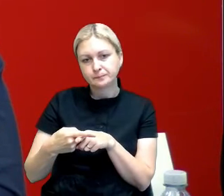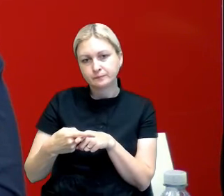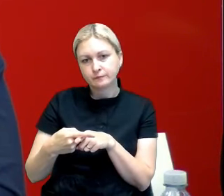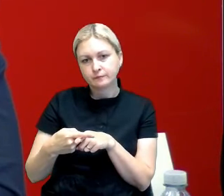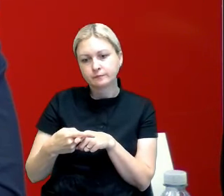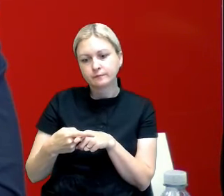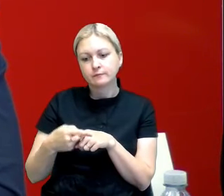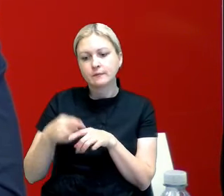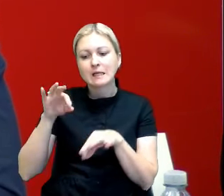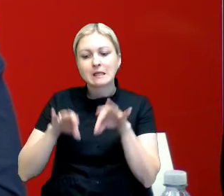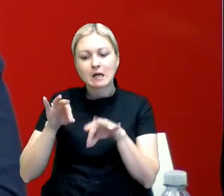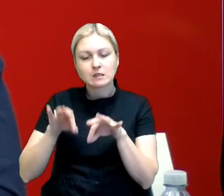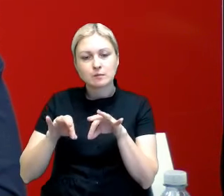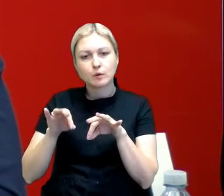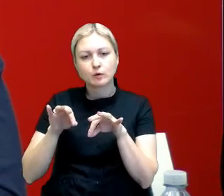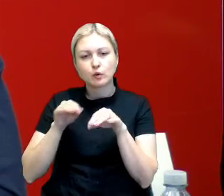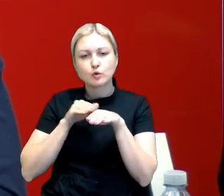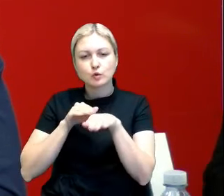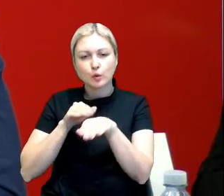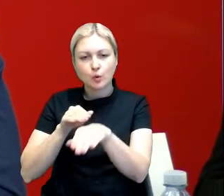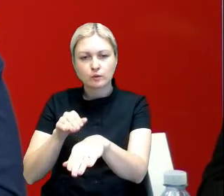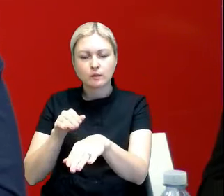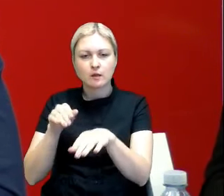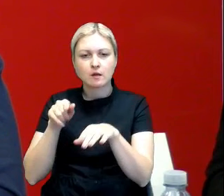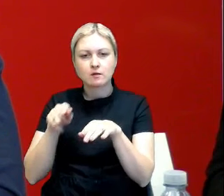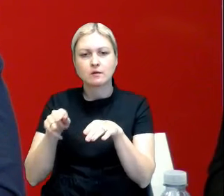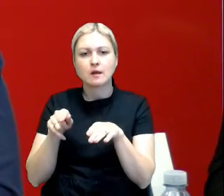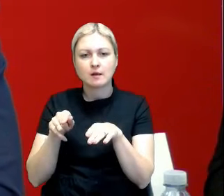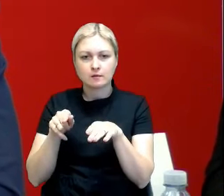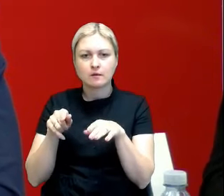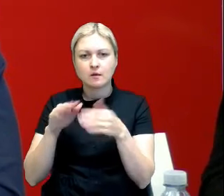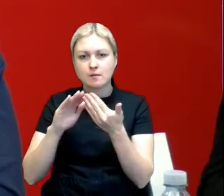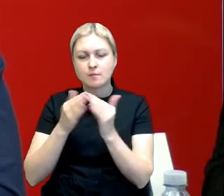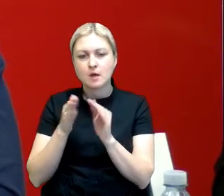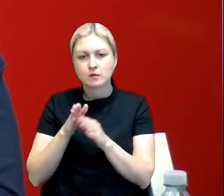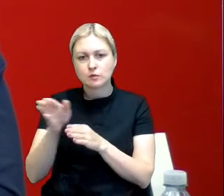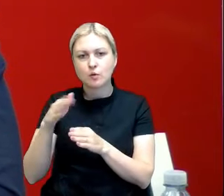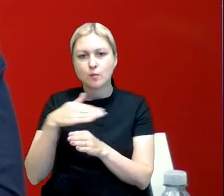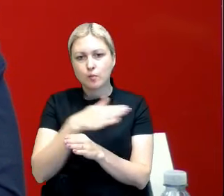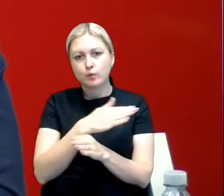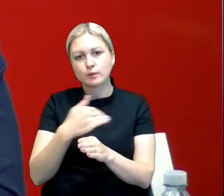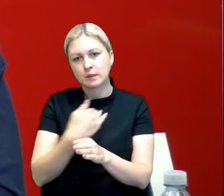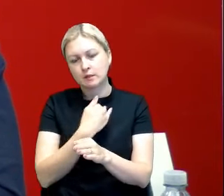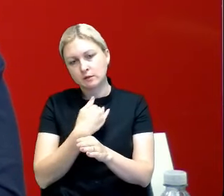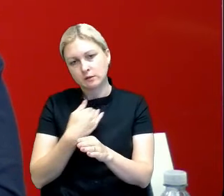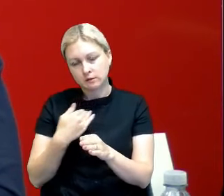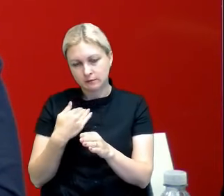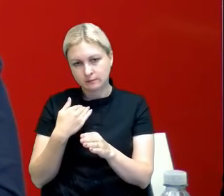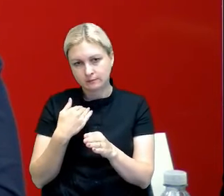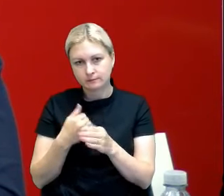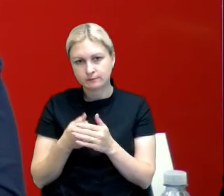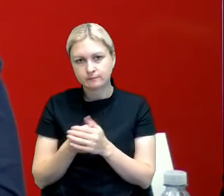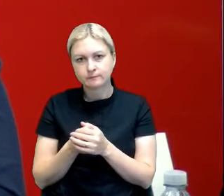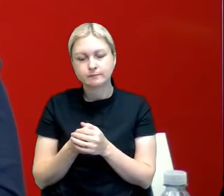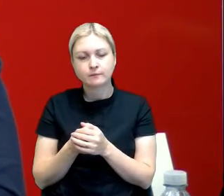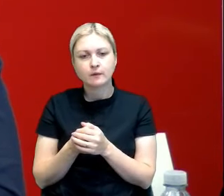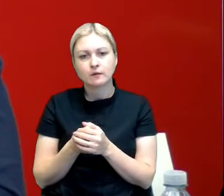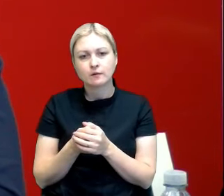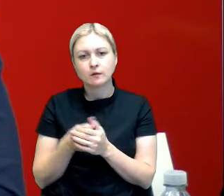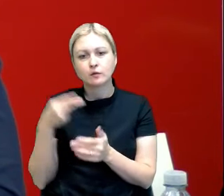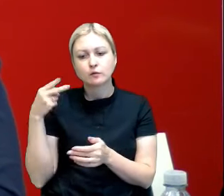transporto srautai šioje dalyje išsiskaido į visas miesto puses nežinau kodėl dar